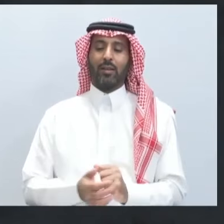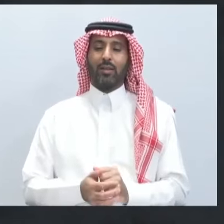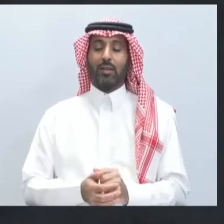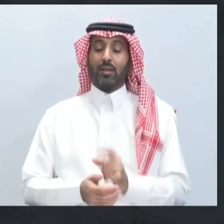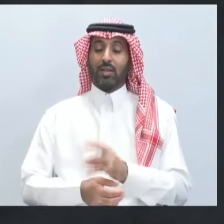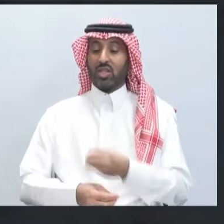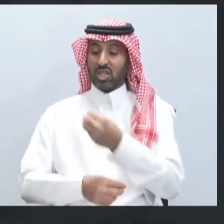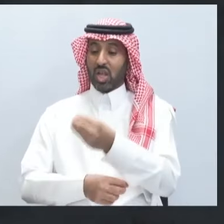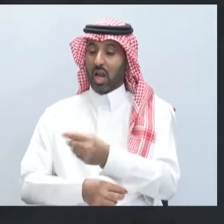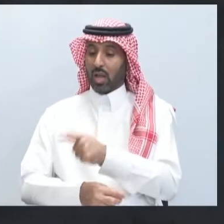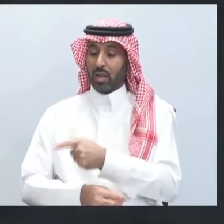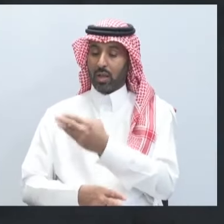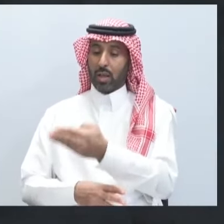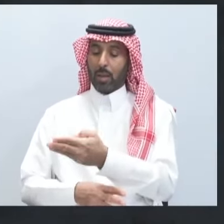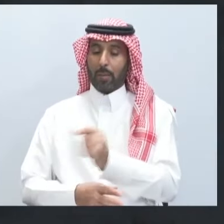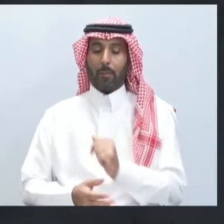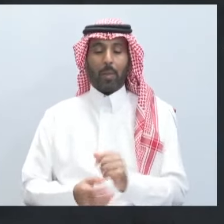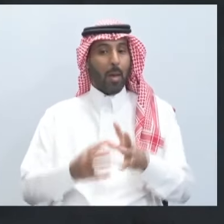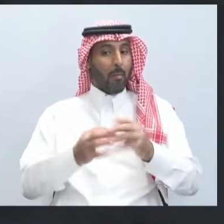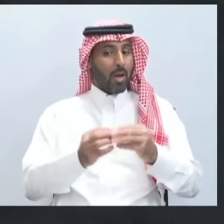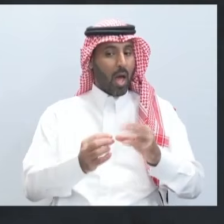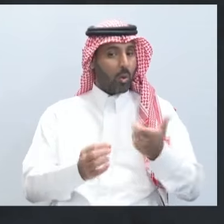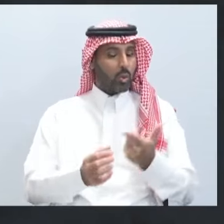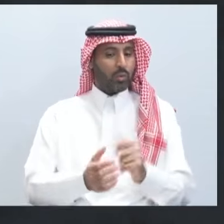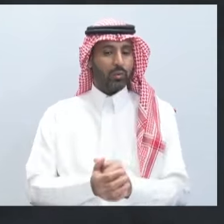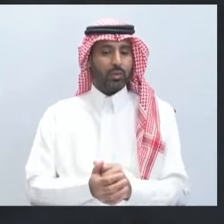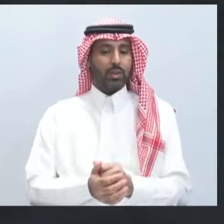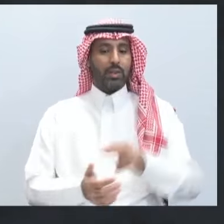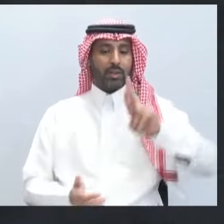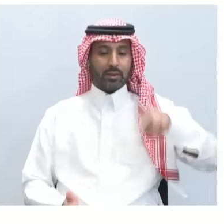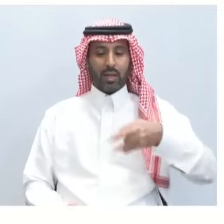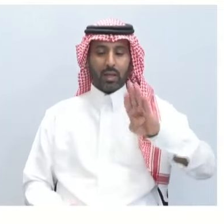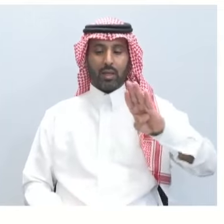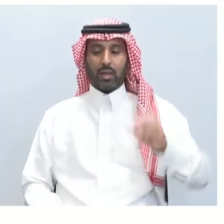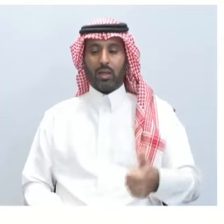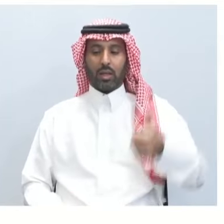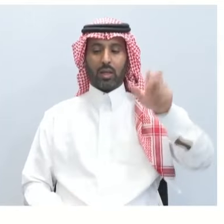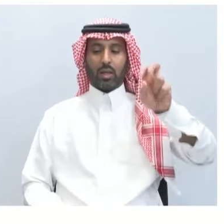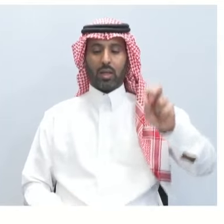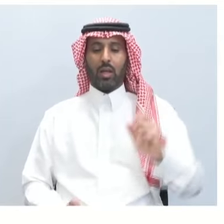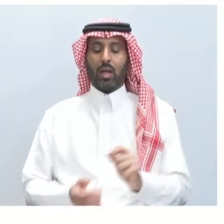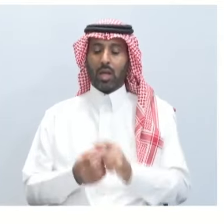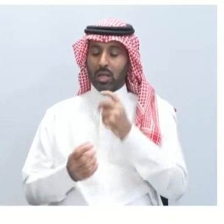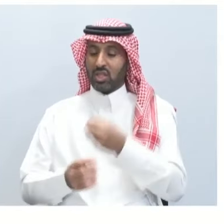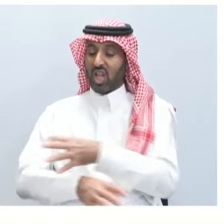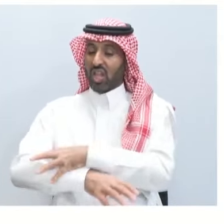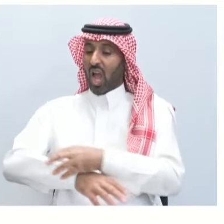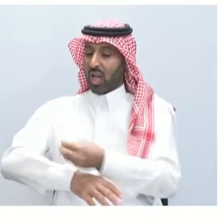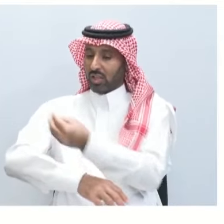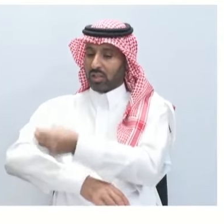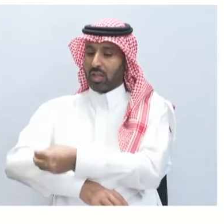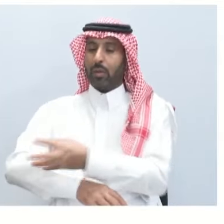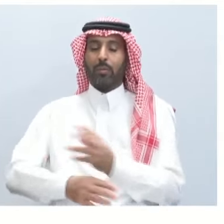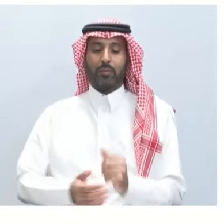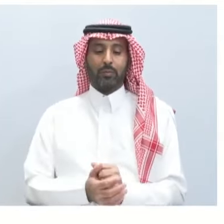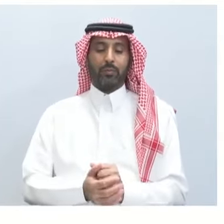ما المقصود بالزكاه ما المراد بالزكاه احسنتم الزكاه اي الصدقه اي الصدقه